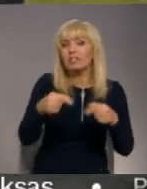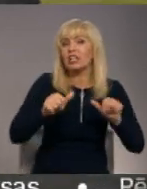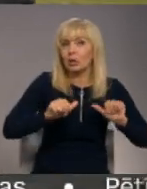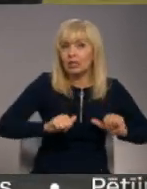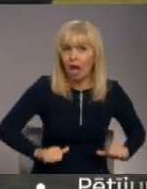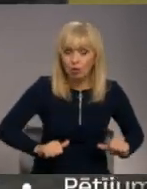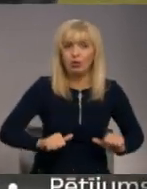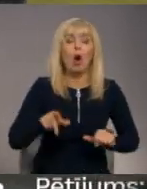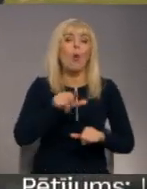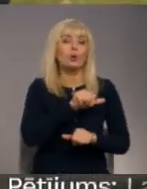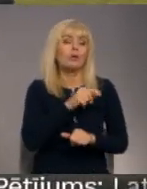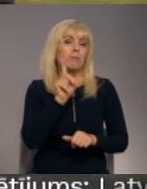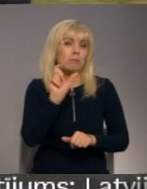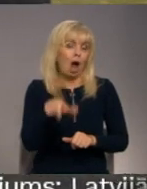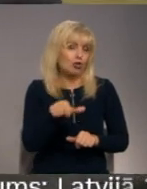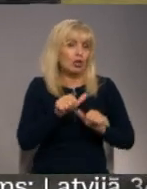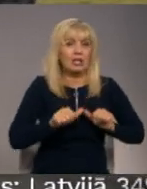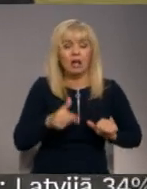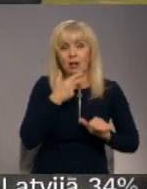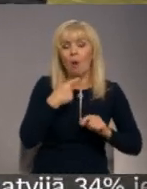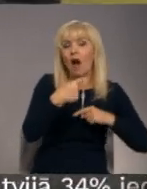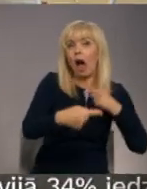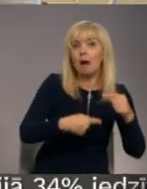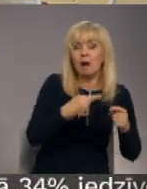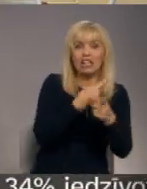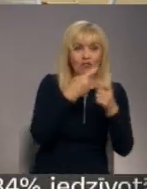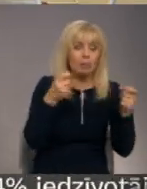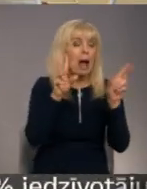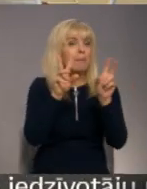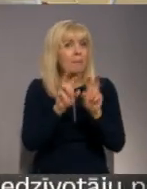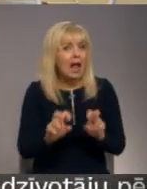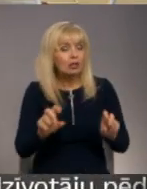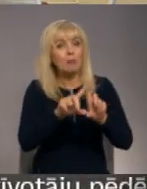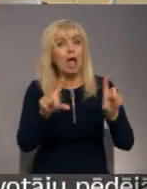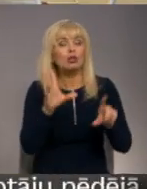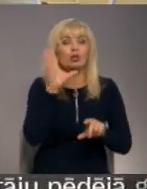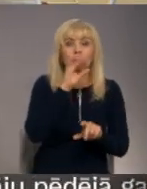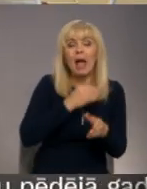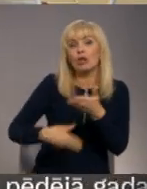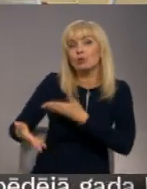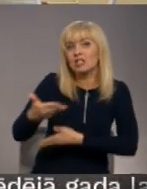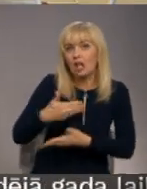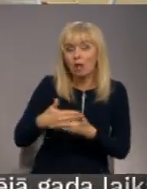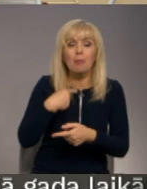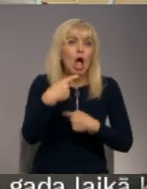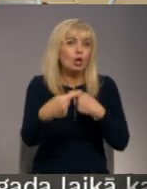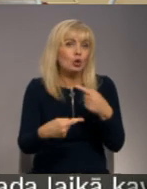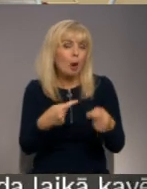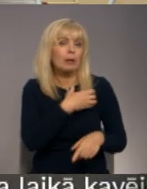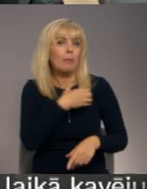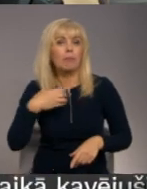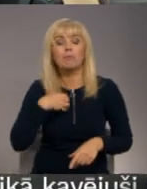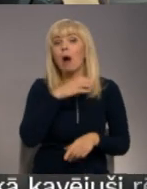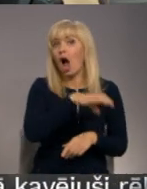arī savstarpēji nav apmainījušies ar informāciju. Pētījums par iestāžu spēju sadarboties parāda, ka joprojām ir